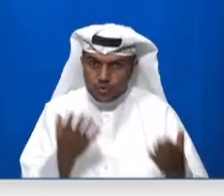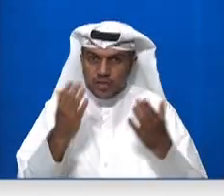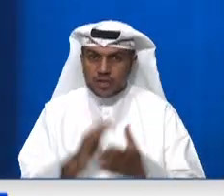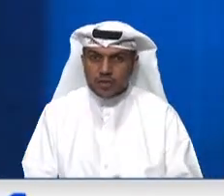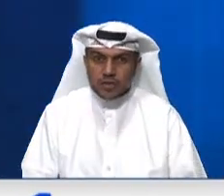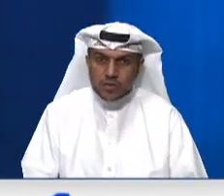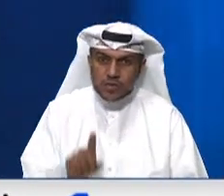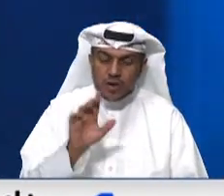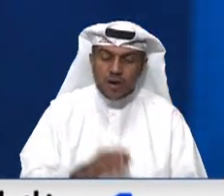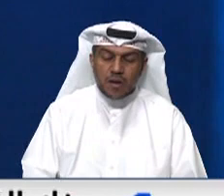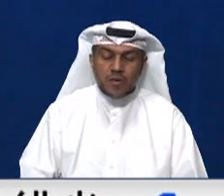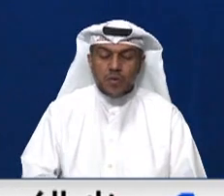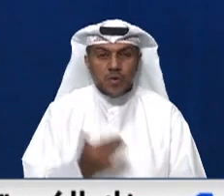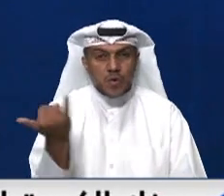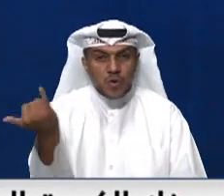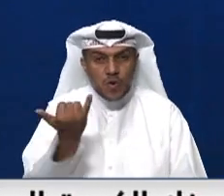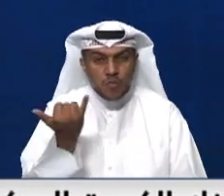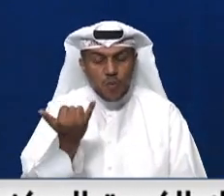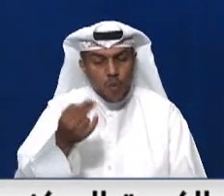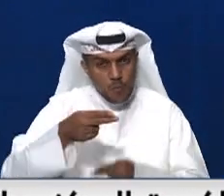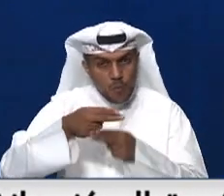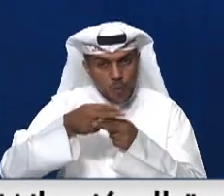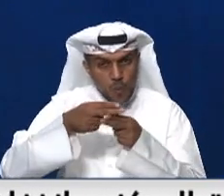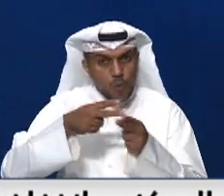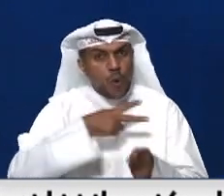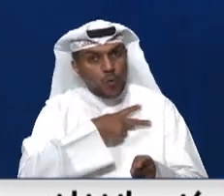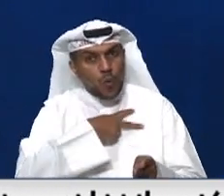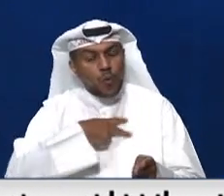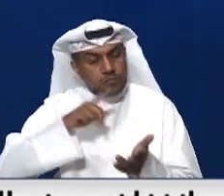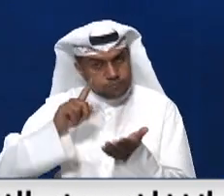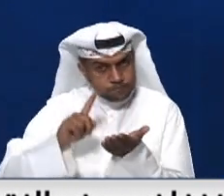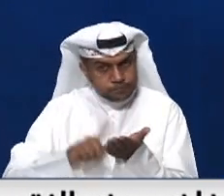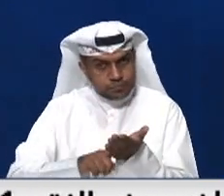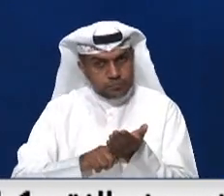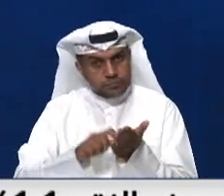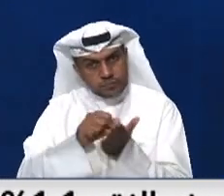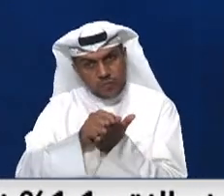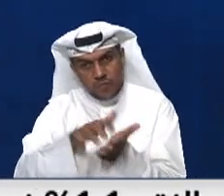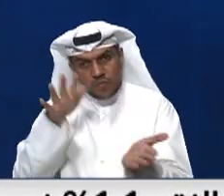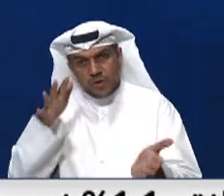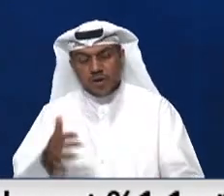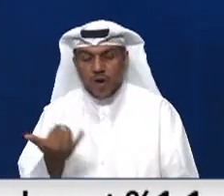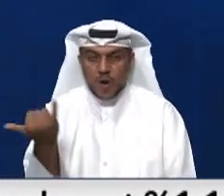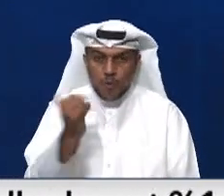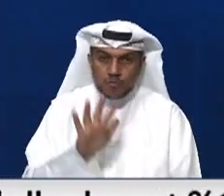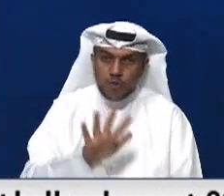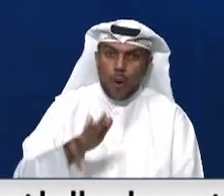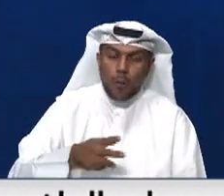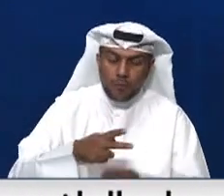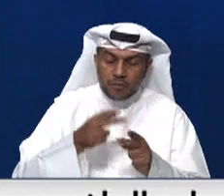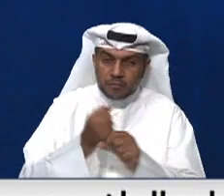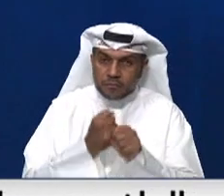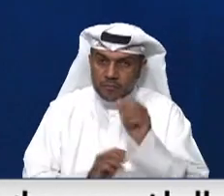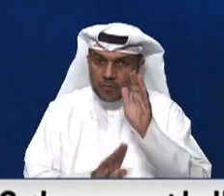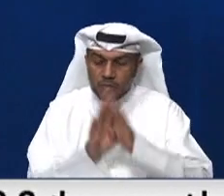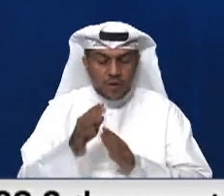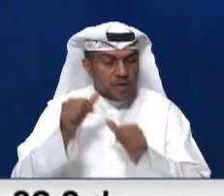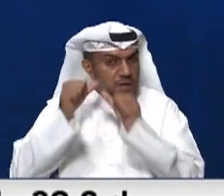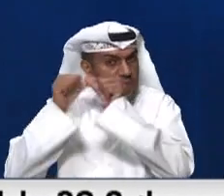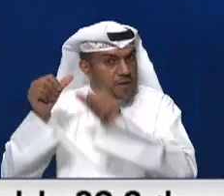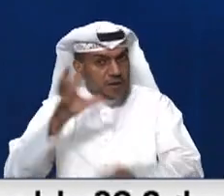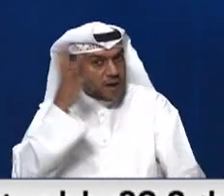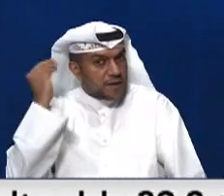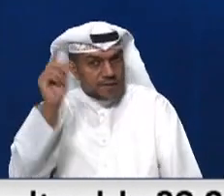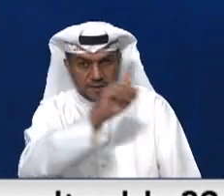وبسالة من أجل عودة الشرعية إلى دولة الكويت وشعبها الأبي، مضيفا أن ذكراهم ستظل